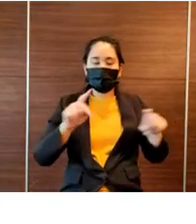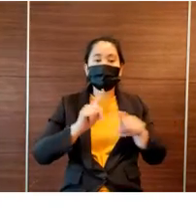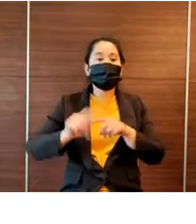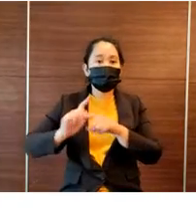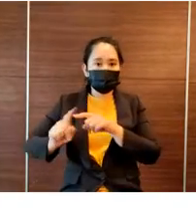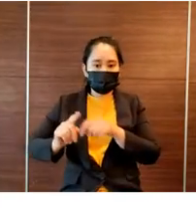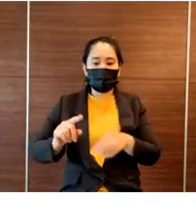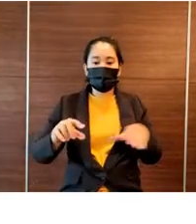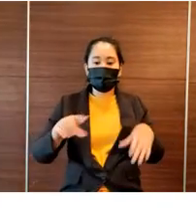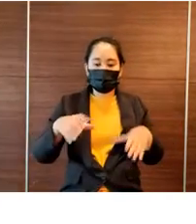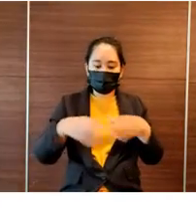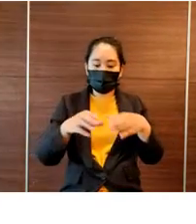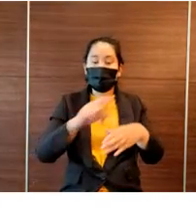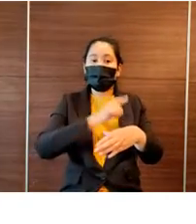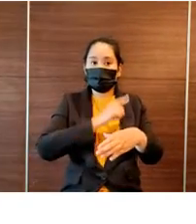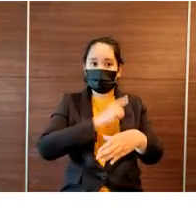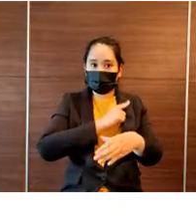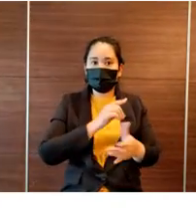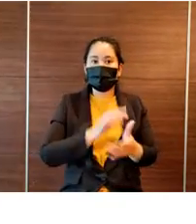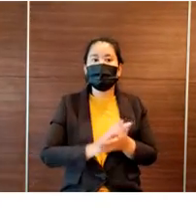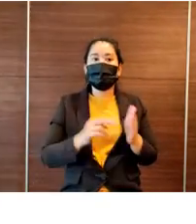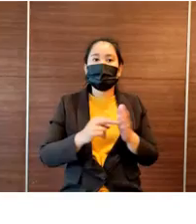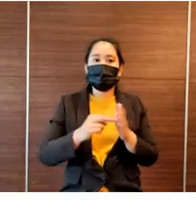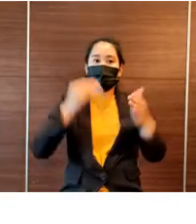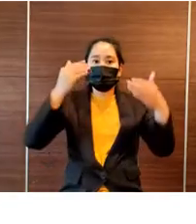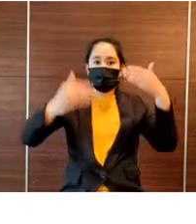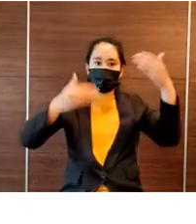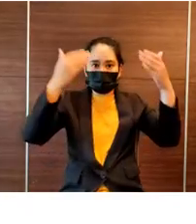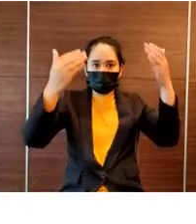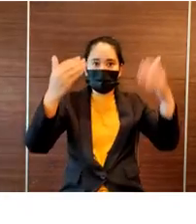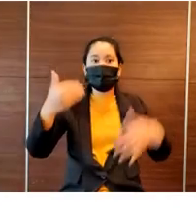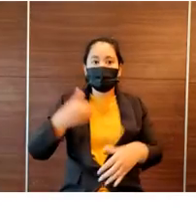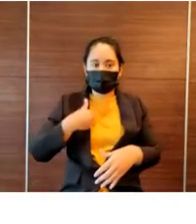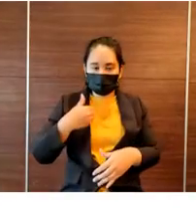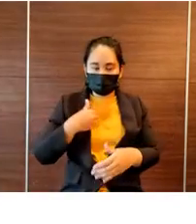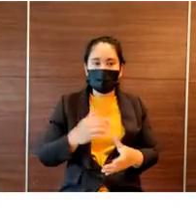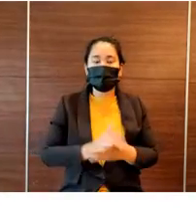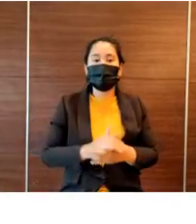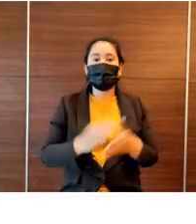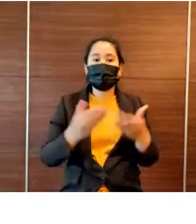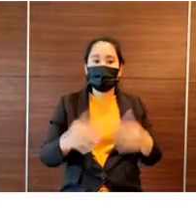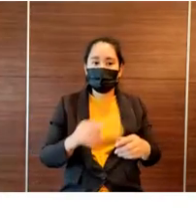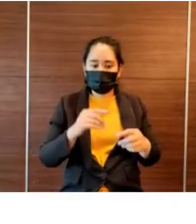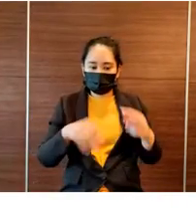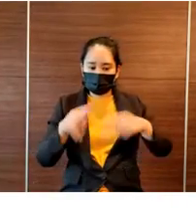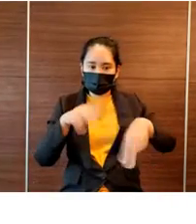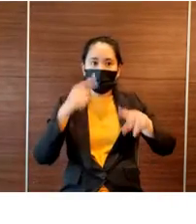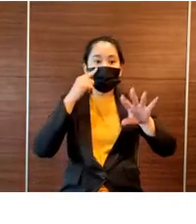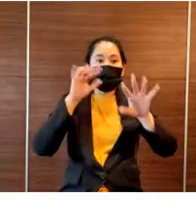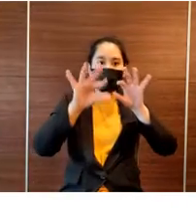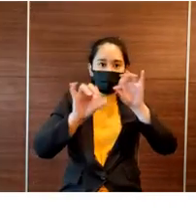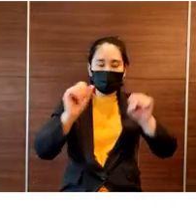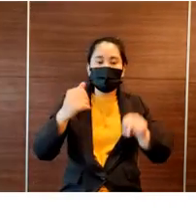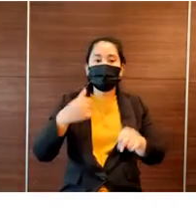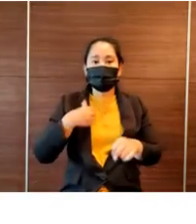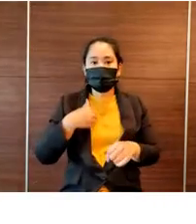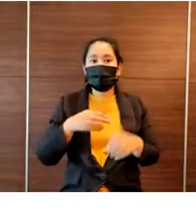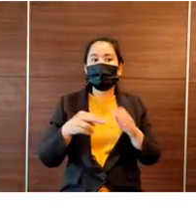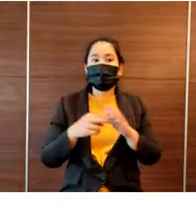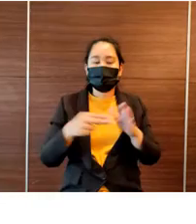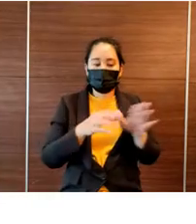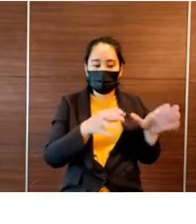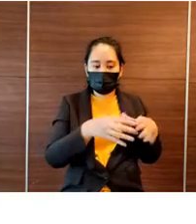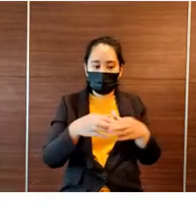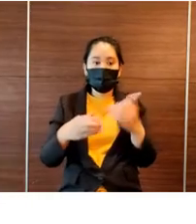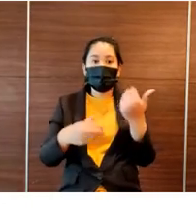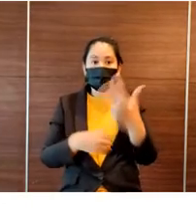มนี้เนี่ยเขารับผิดชอบกรุงเทพและปริมณฑลก็มีกิจกรรมทั้งเชิงรุกแล้วก็ตั้งรับแล้วก็ติดตามหลังจากมาตรวจแล้วก็จะเป็น3ทีม